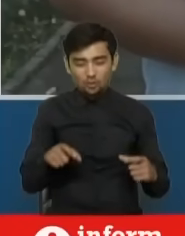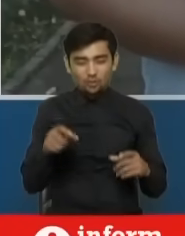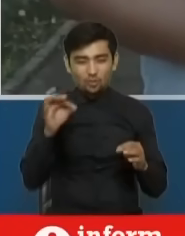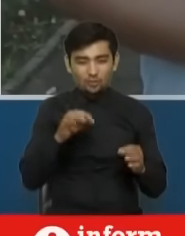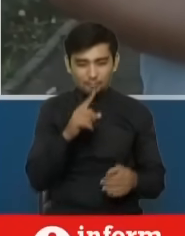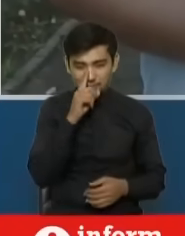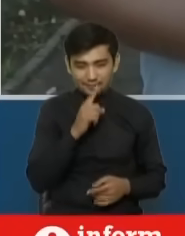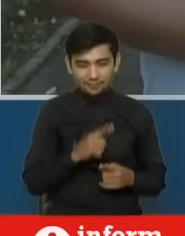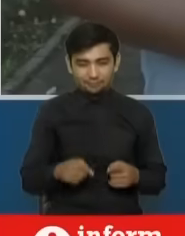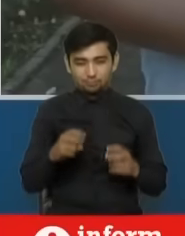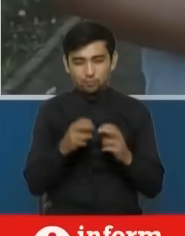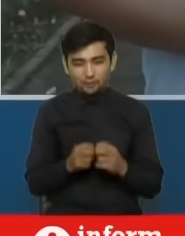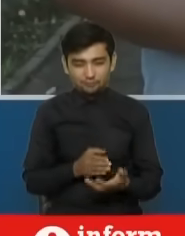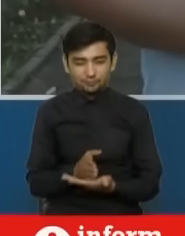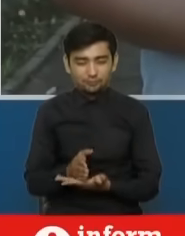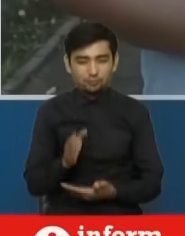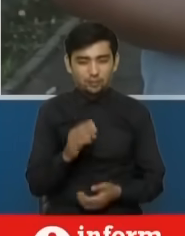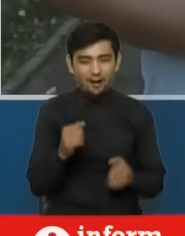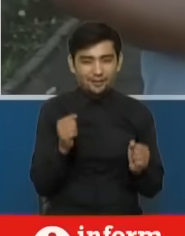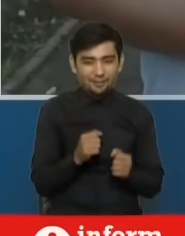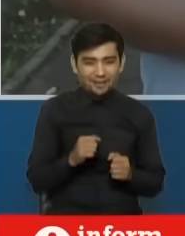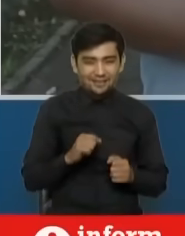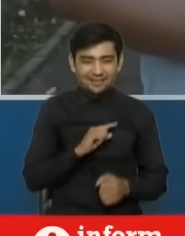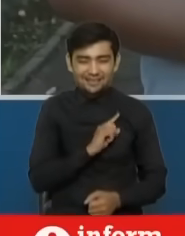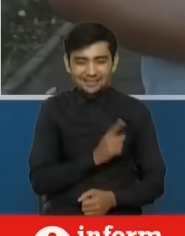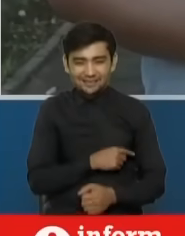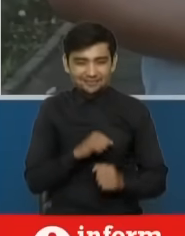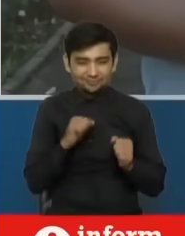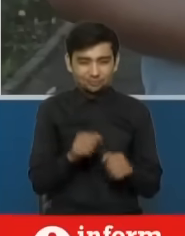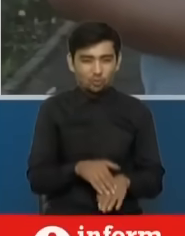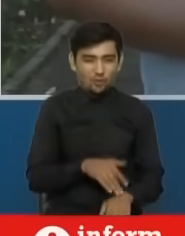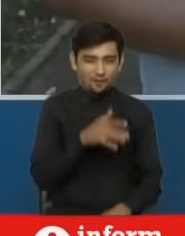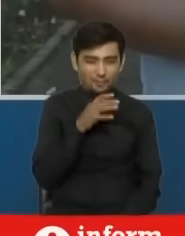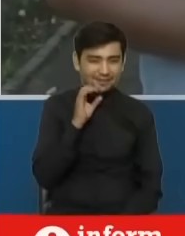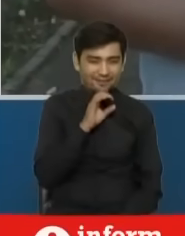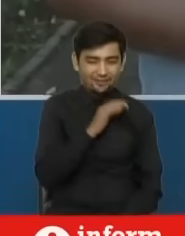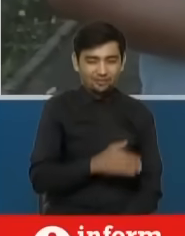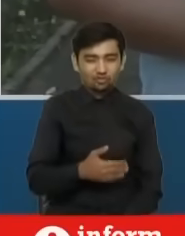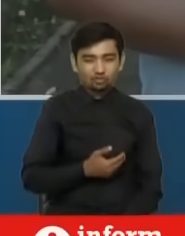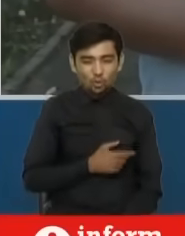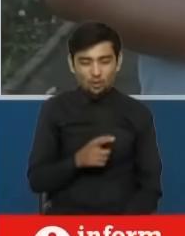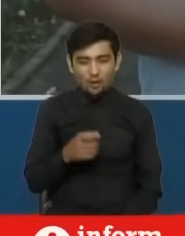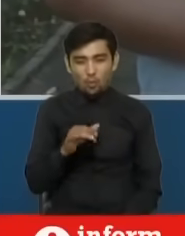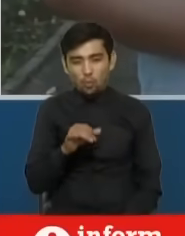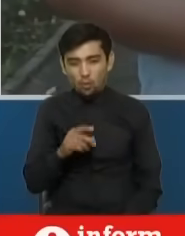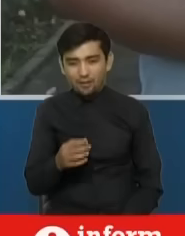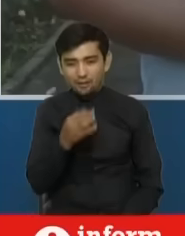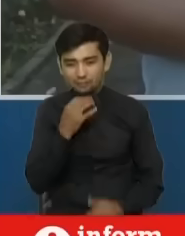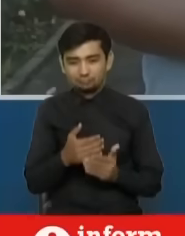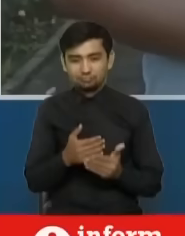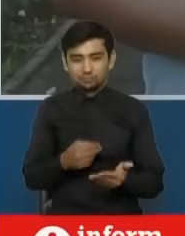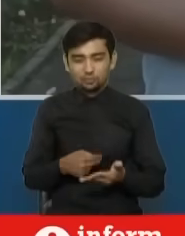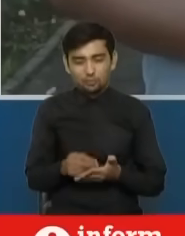ай уақытқа жалғасатынын жеткізді. Ал қысы қатты әрі ұзақ болатын теріскейдің тұрғындары көмірді сатып алып, алдын ала қамданбасақ